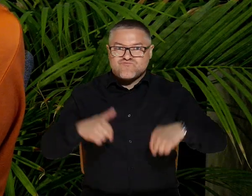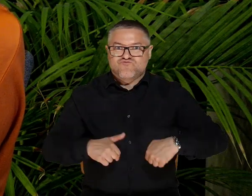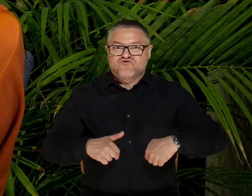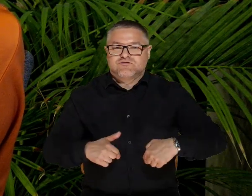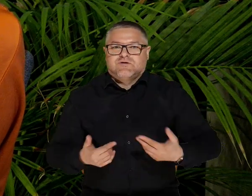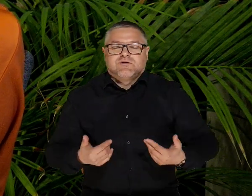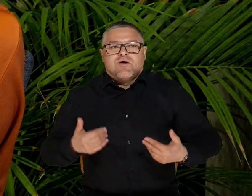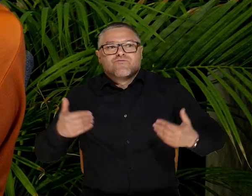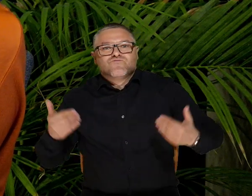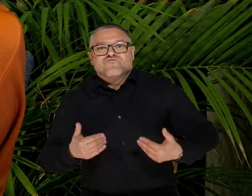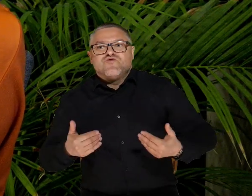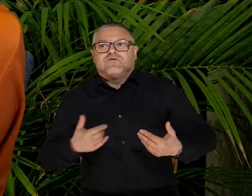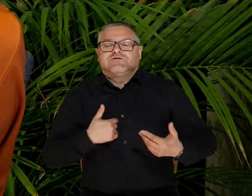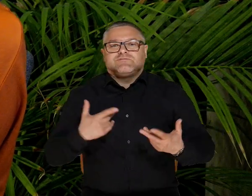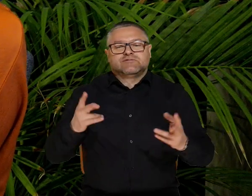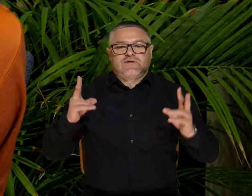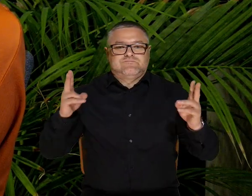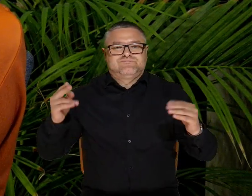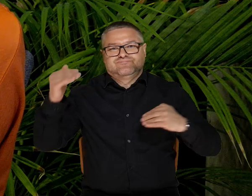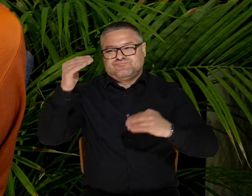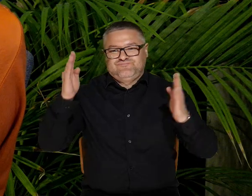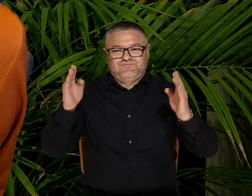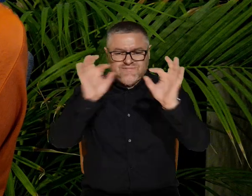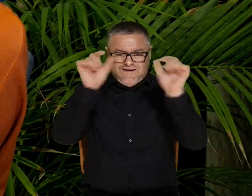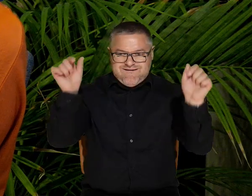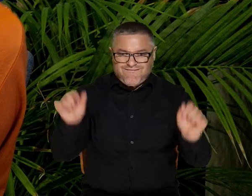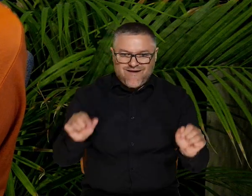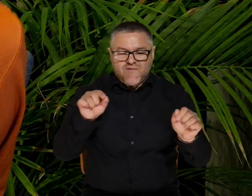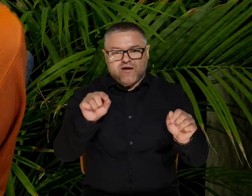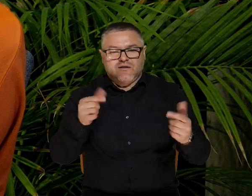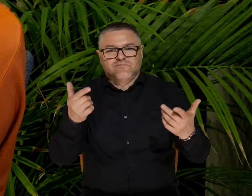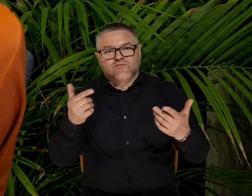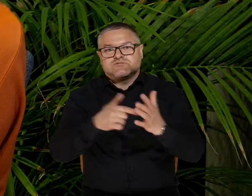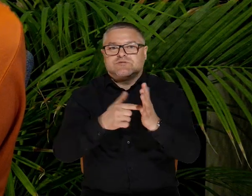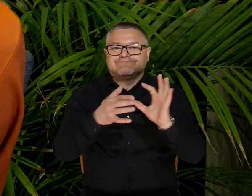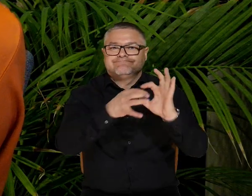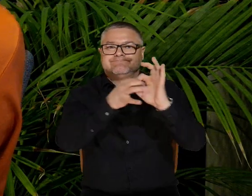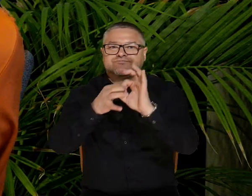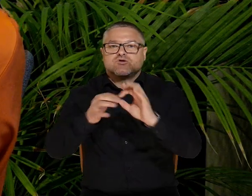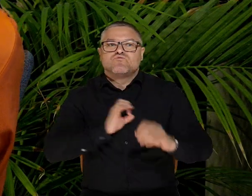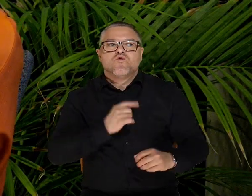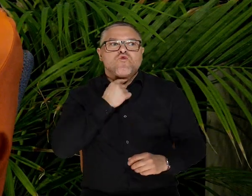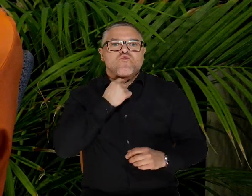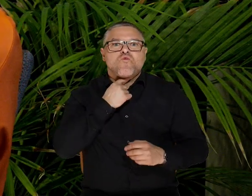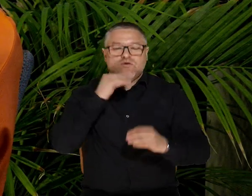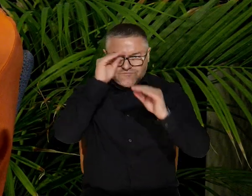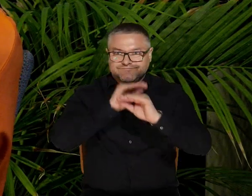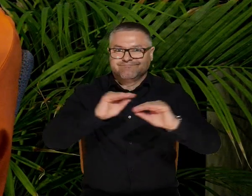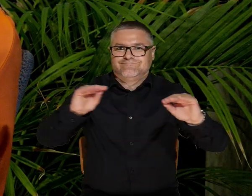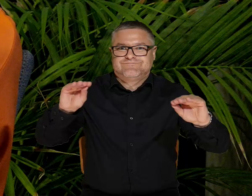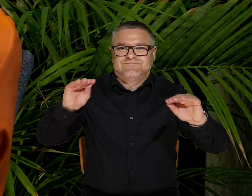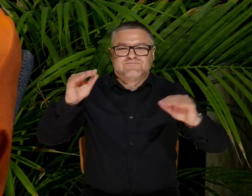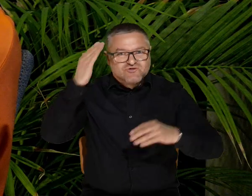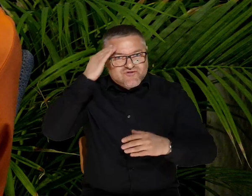musi być jakaś taka rama interpretacyjna, do której można się odnieść po to, żeby ten głos został usłyszany.